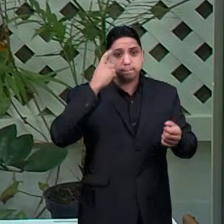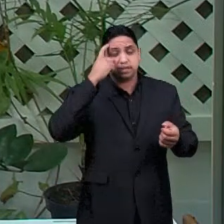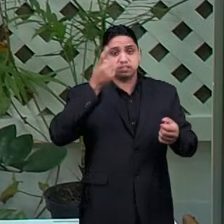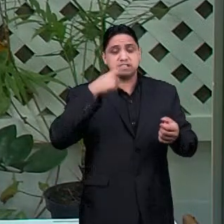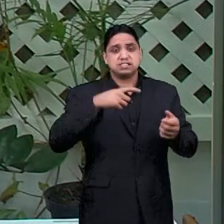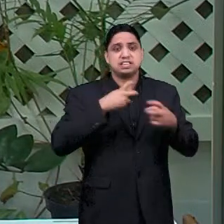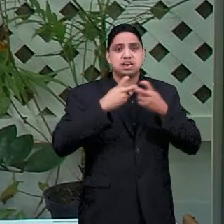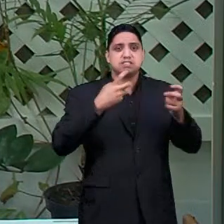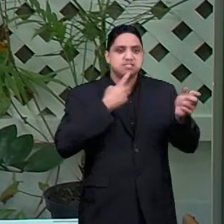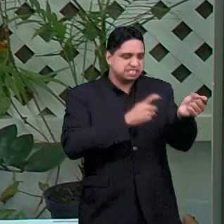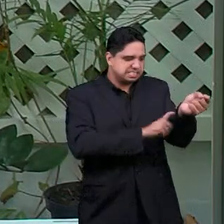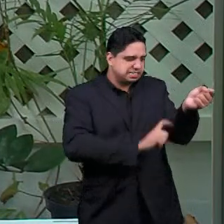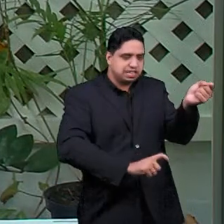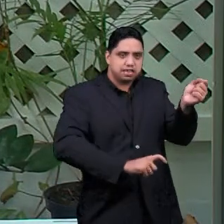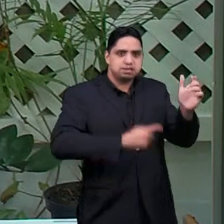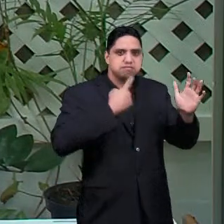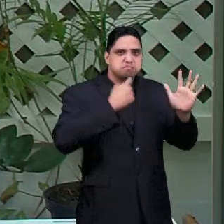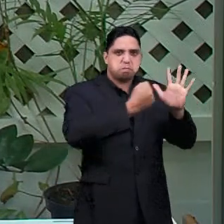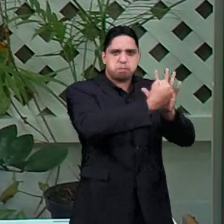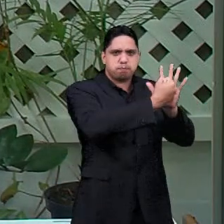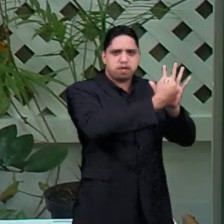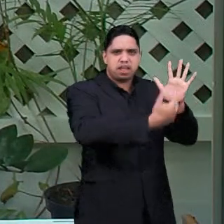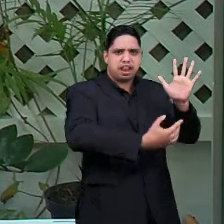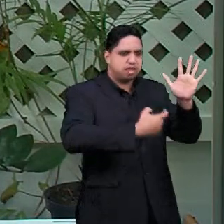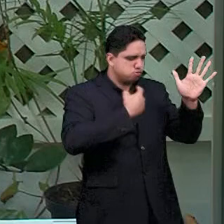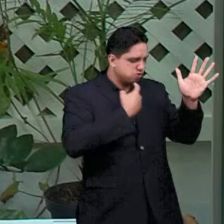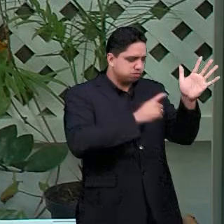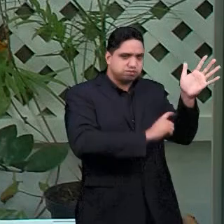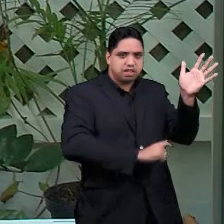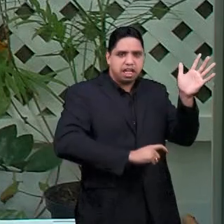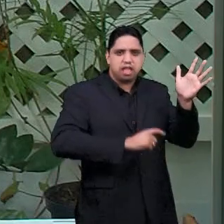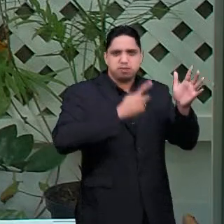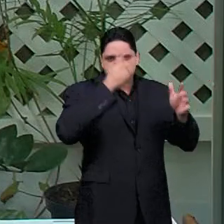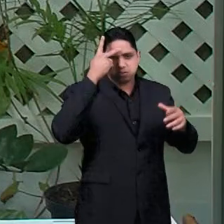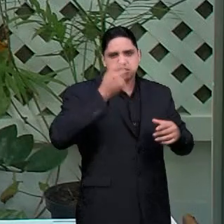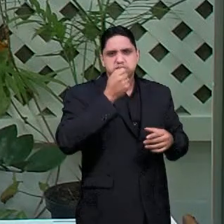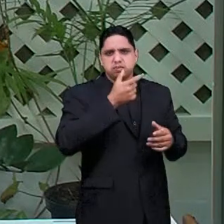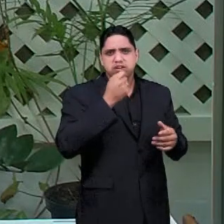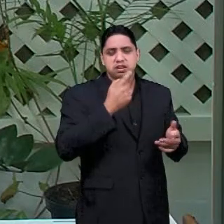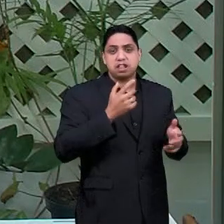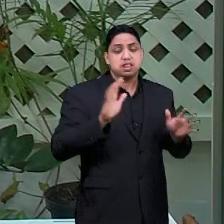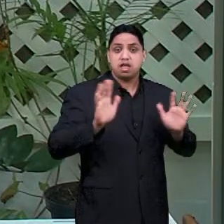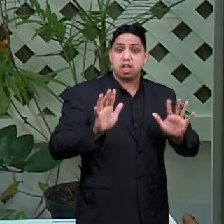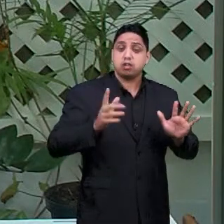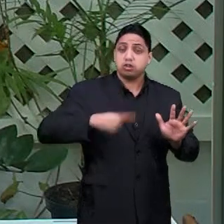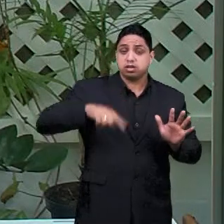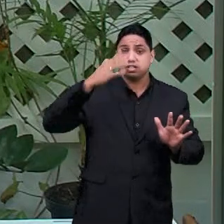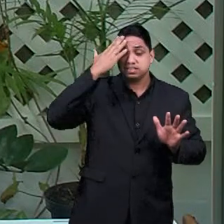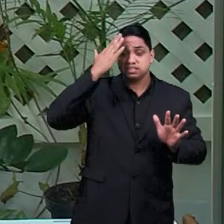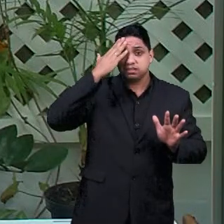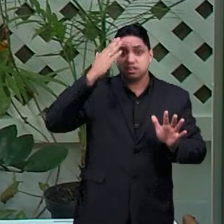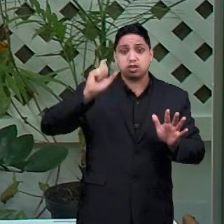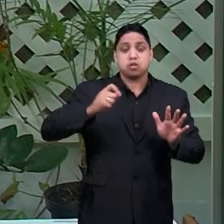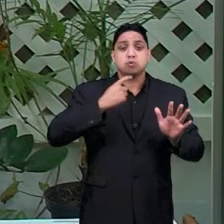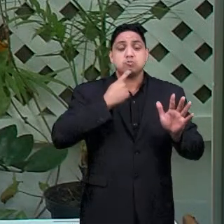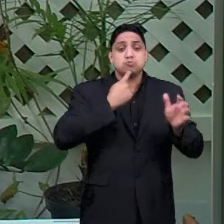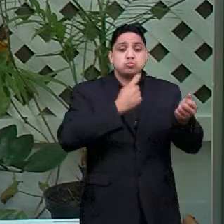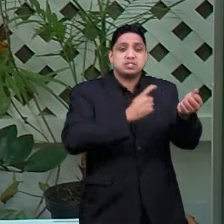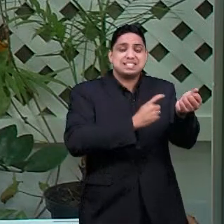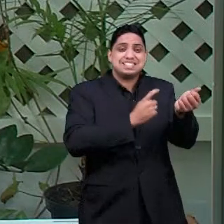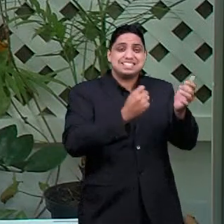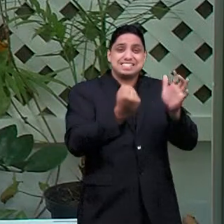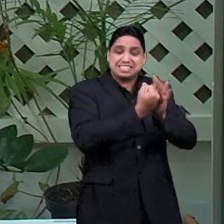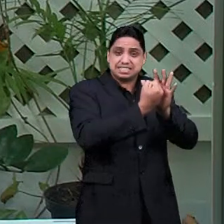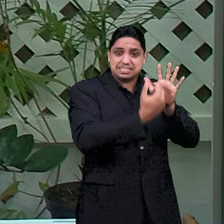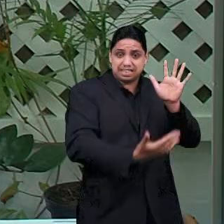nous prions, nous clamons par un sang biologique. Il est critique. Mais nous savons que le sang, c'est la vie de Jésus, c'est